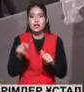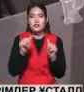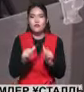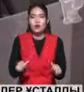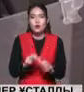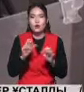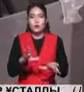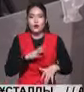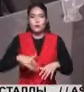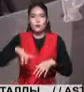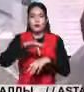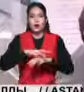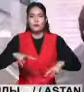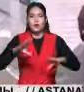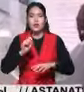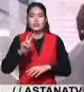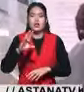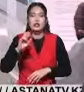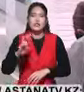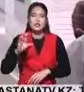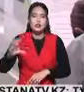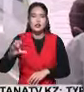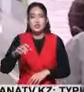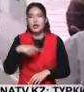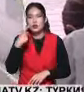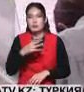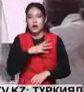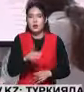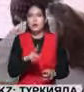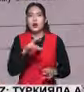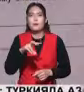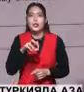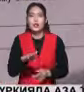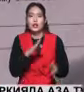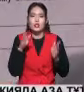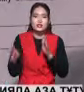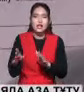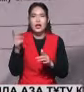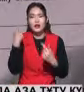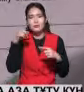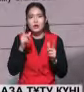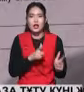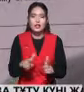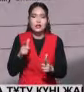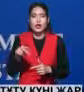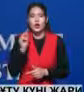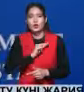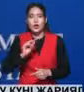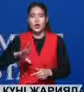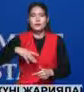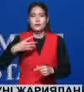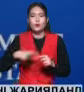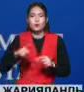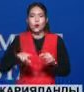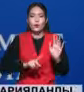сала министрі Саясат Нұрбек айтты. Жобаны пилоттық режимде іске қосу үшін 50 мың сұрақ әзірленеді. Дайындық жұмыстары биыл басталады.